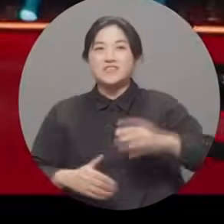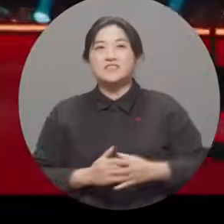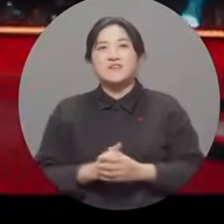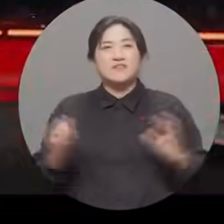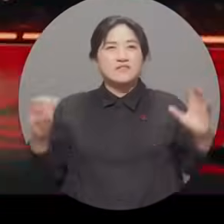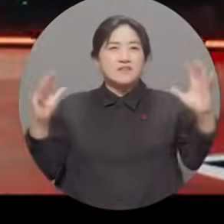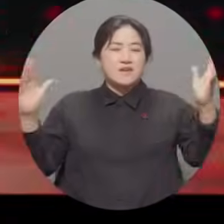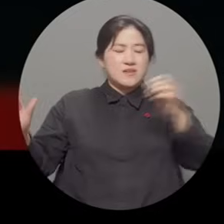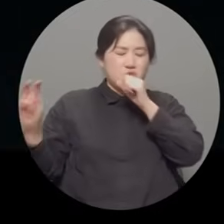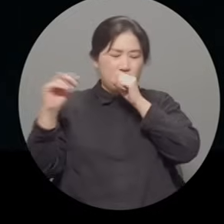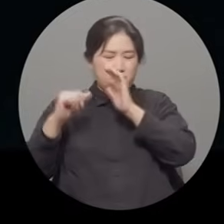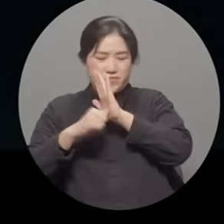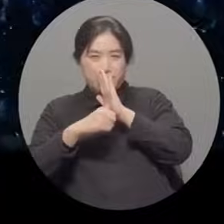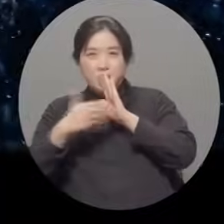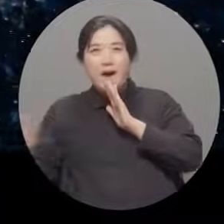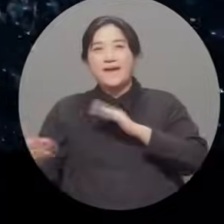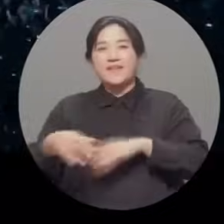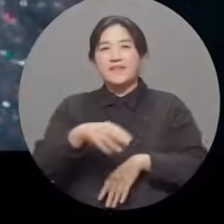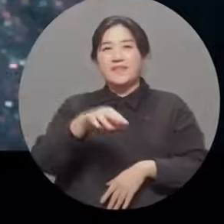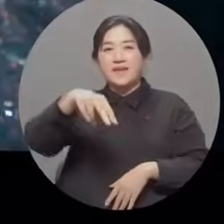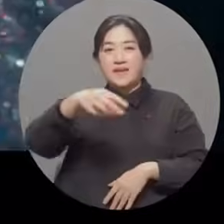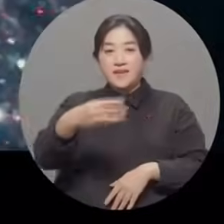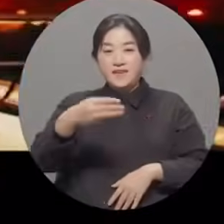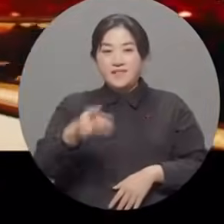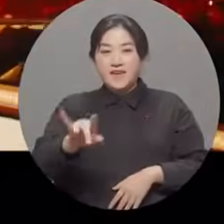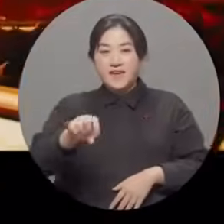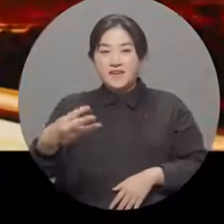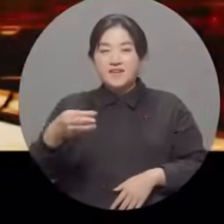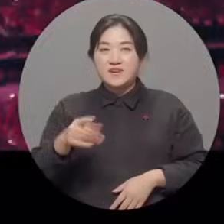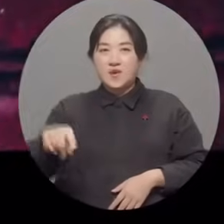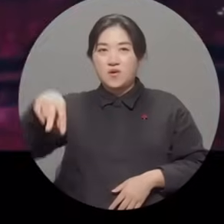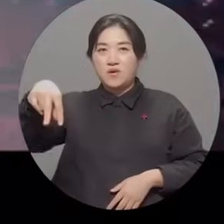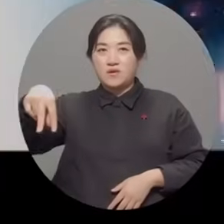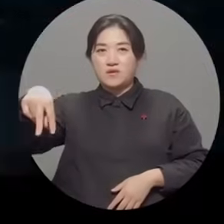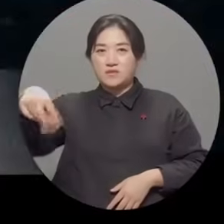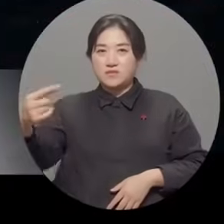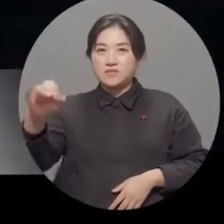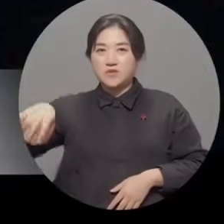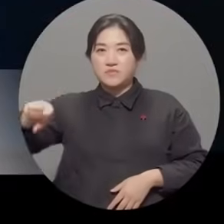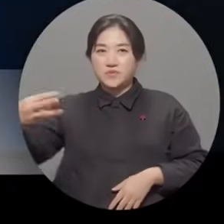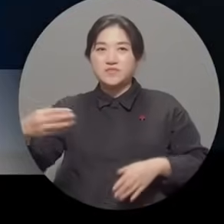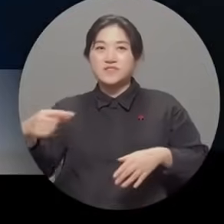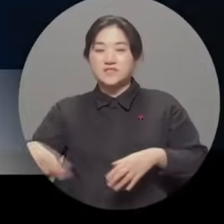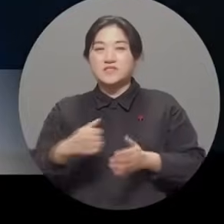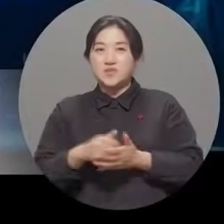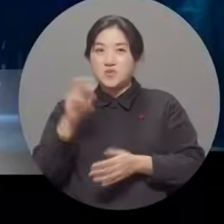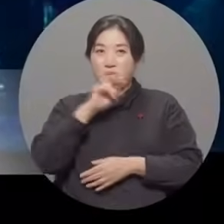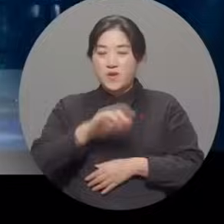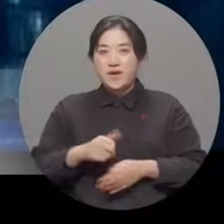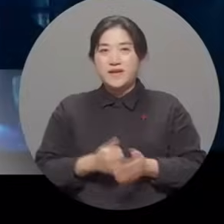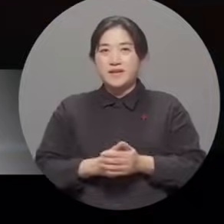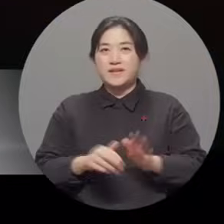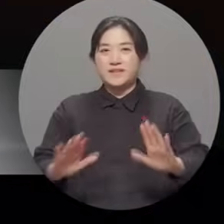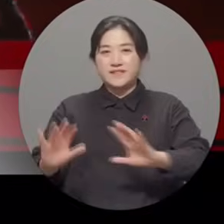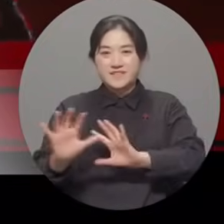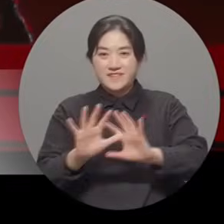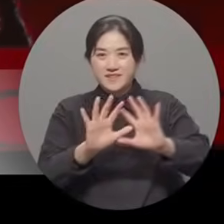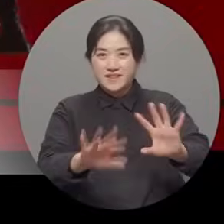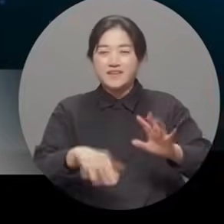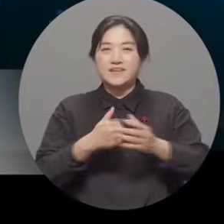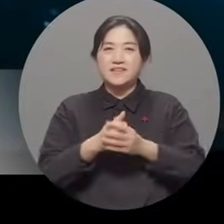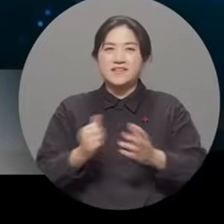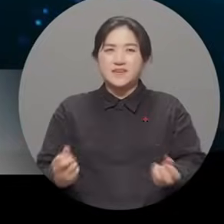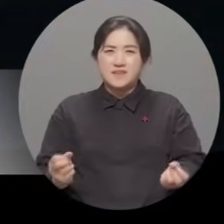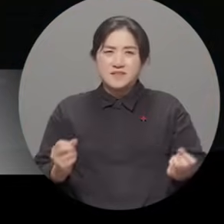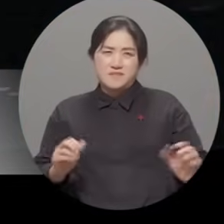세계적인 팝스타 테일러 스위프트의 순회 공연 디 에라스 투어. 시애틀 공연장에서 7만 명의 팬들이 만들어낸 진동은